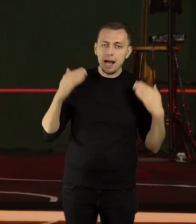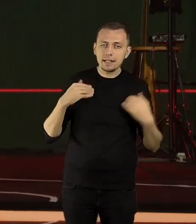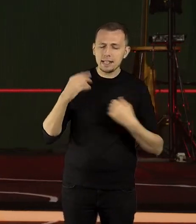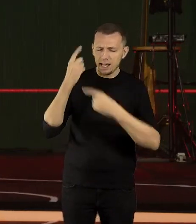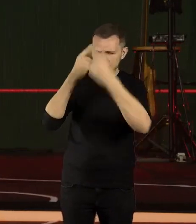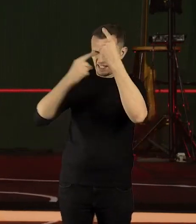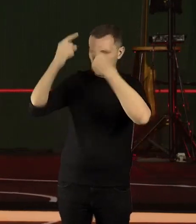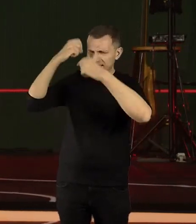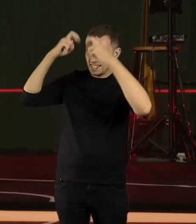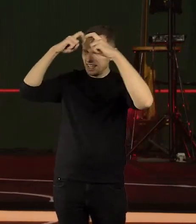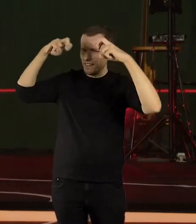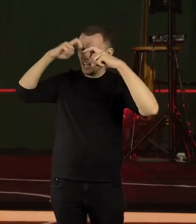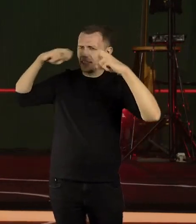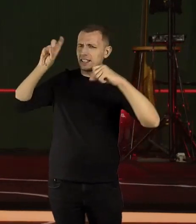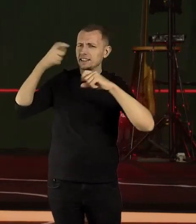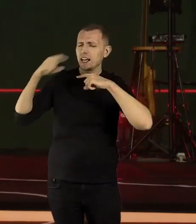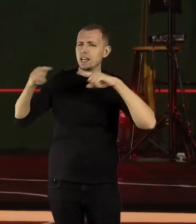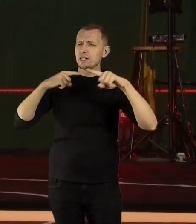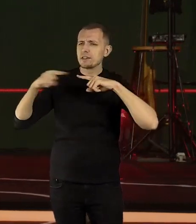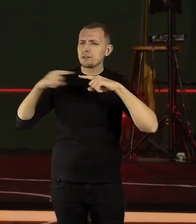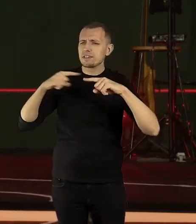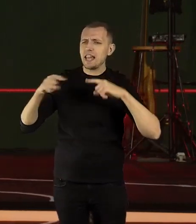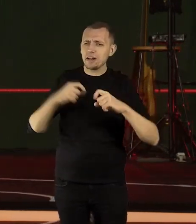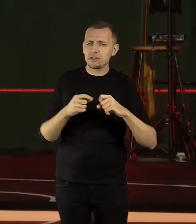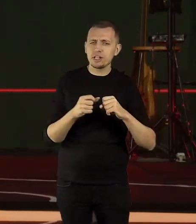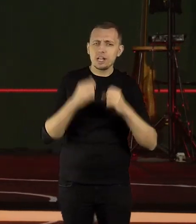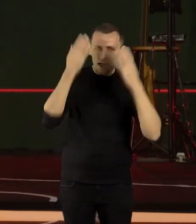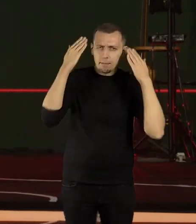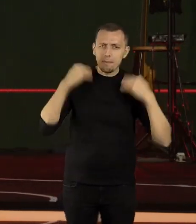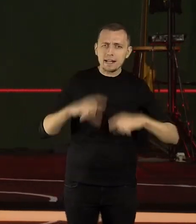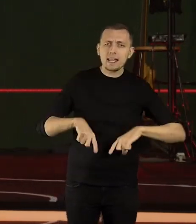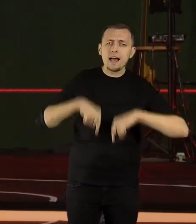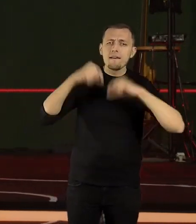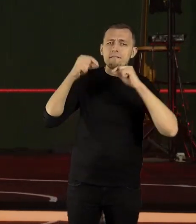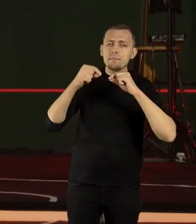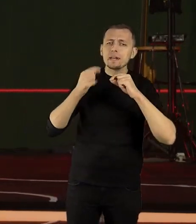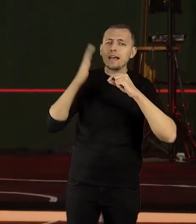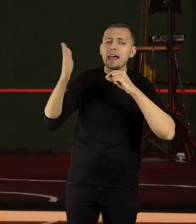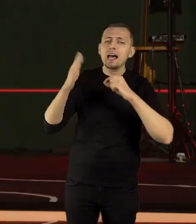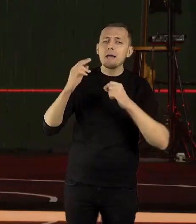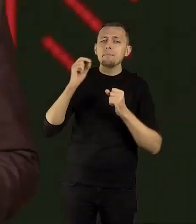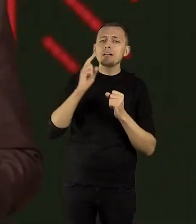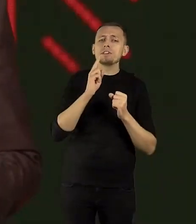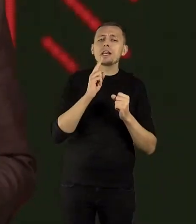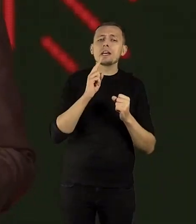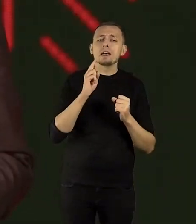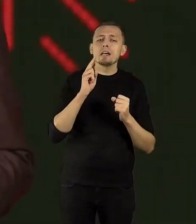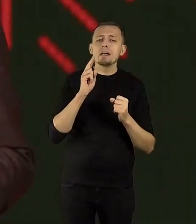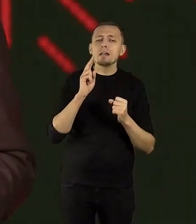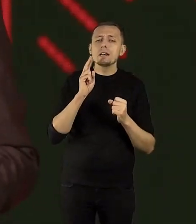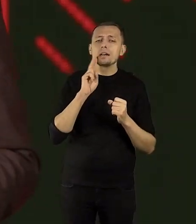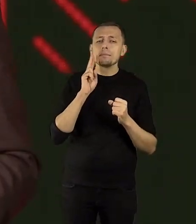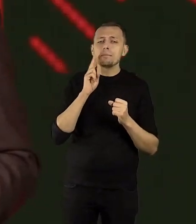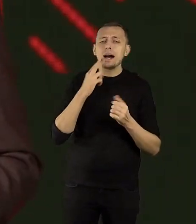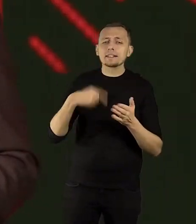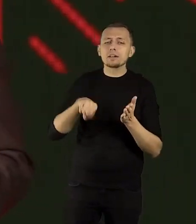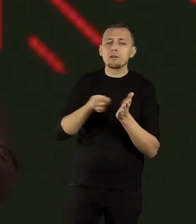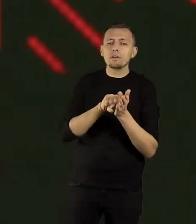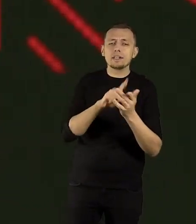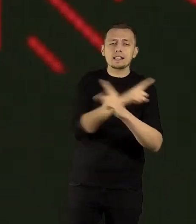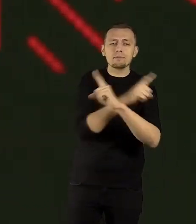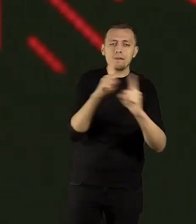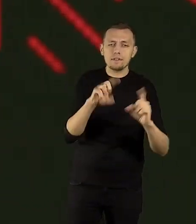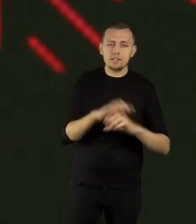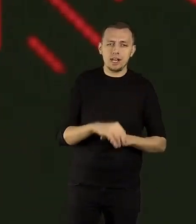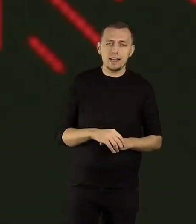Mesjasza. Ona osobiście chwali Boga za Jego wielkie miłosierdzie dla niej. Jej słowa są bardzo intymne, a